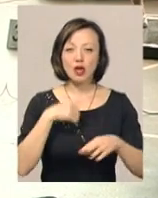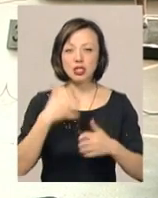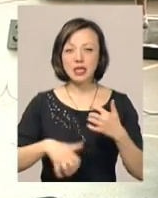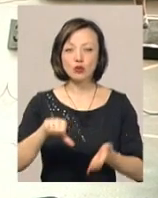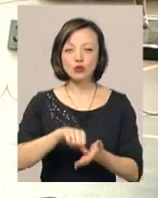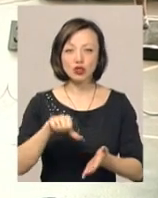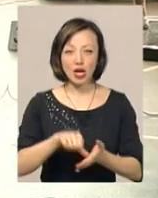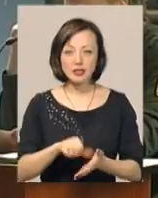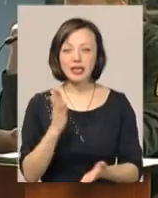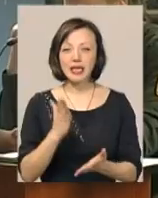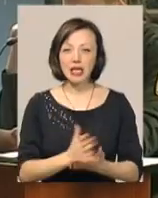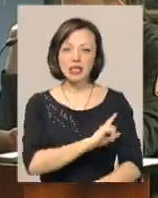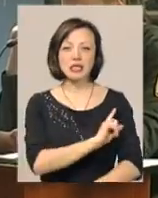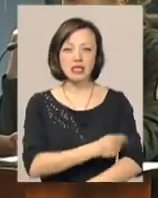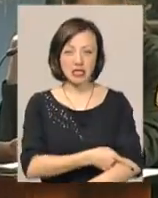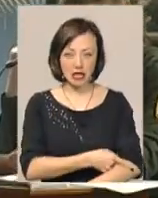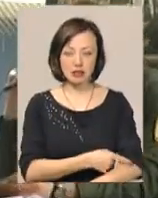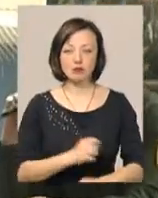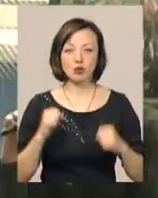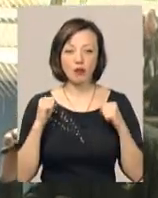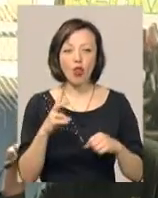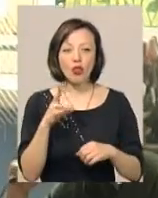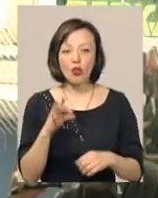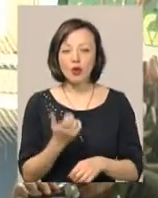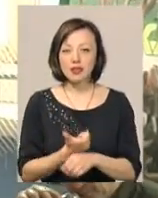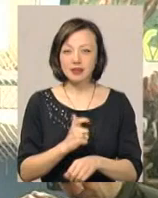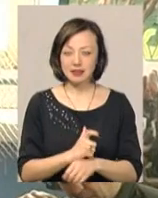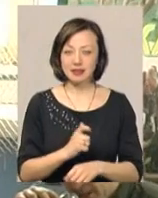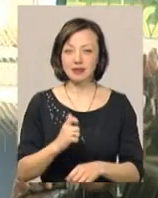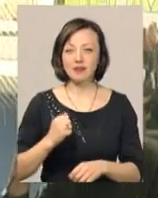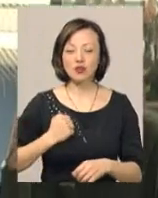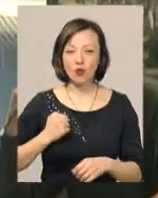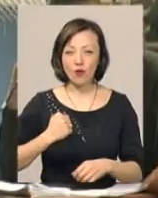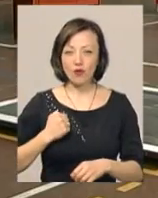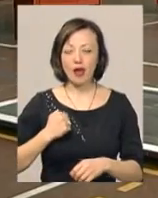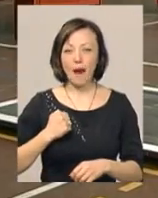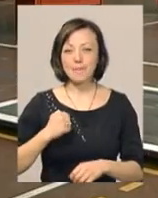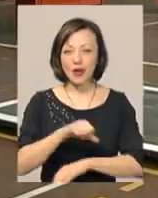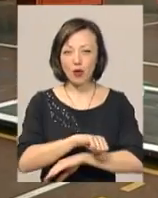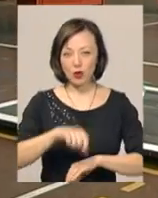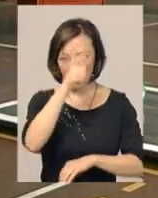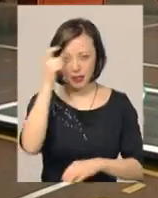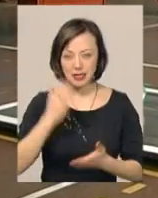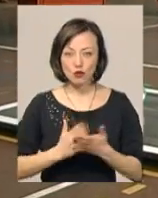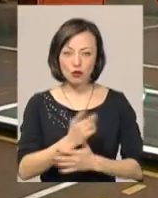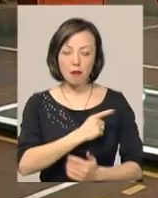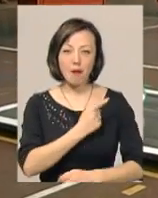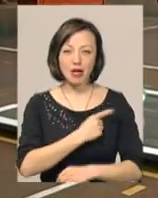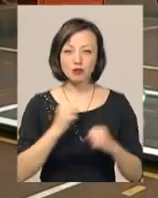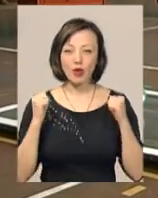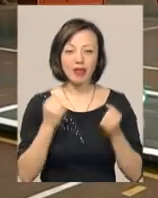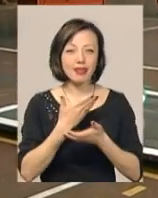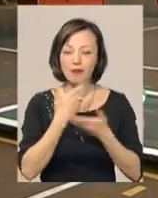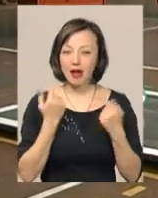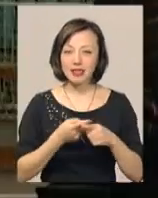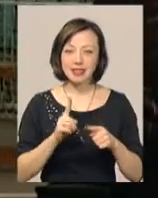учасників відомчого чемпіонату є сильні гіровики. Та сильнішого від військовослужбовця Хмельницької прикордонної академії, заслуженого майстра спорту Василя Михайлінчика, немає.